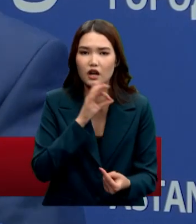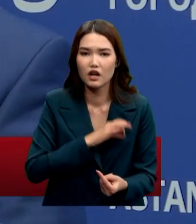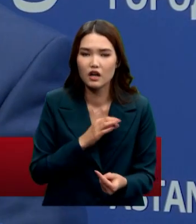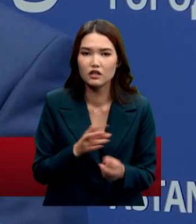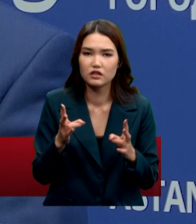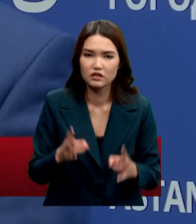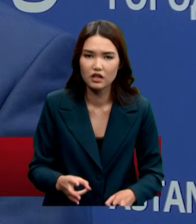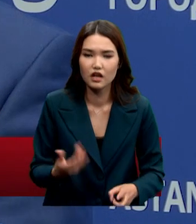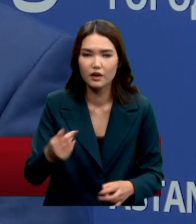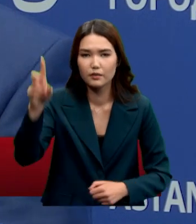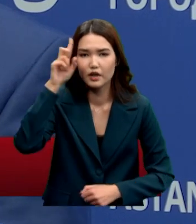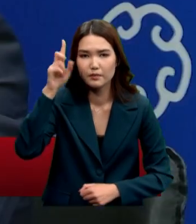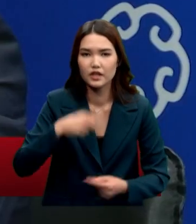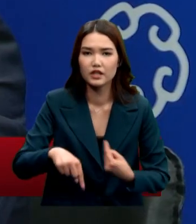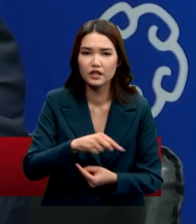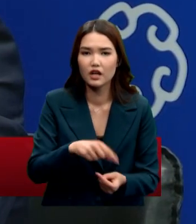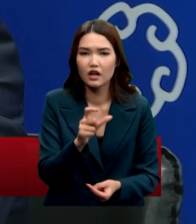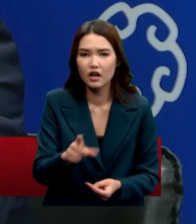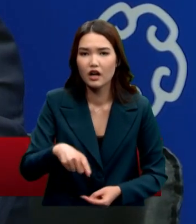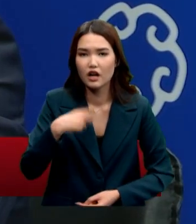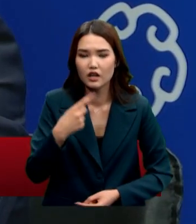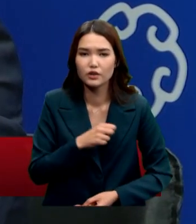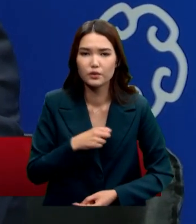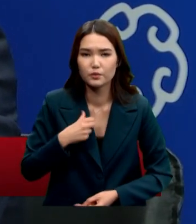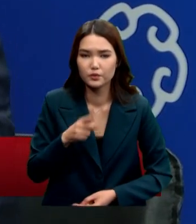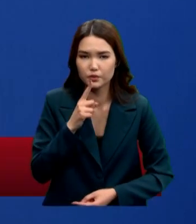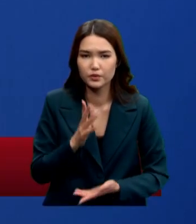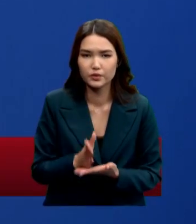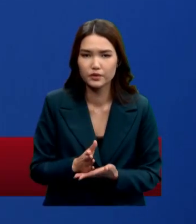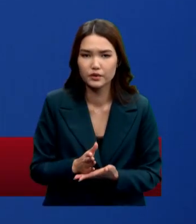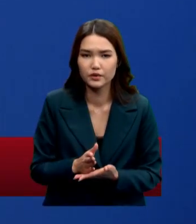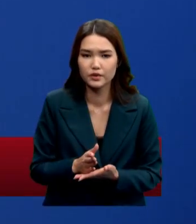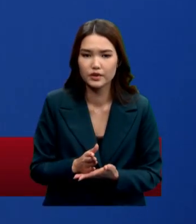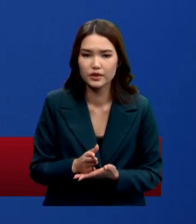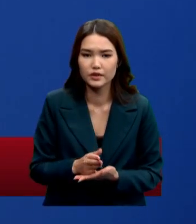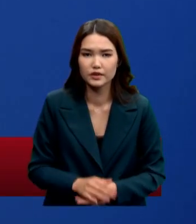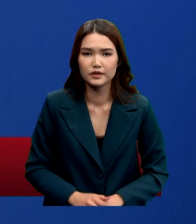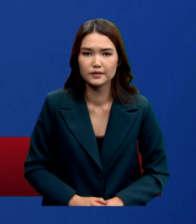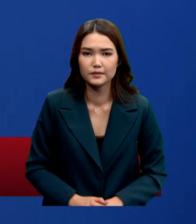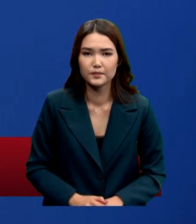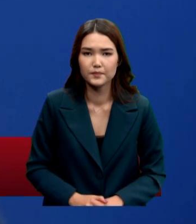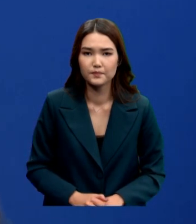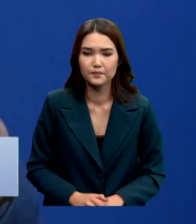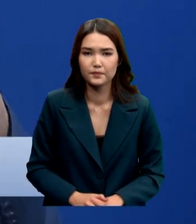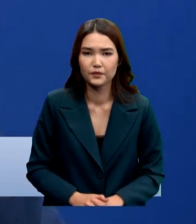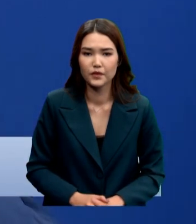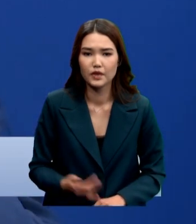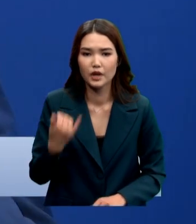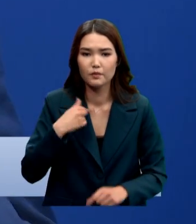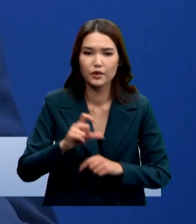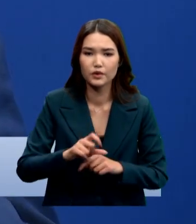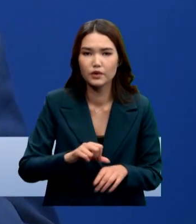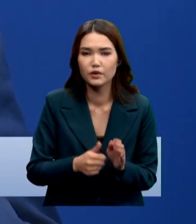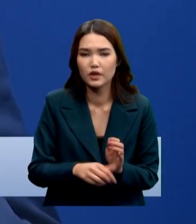шағымданған. Алайда мемлекеттік кәсіпорынның айтар өз уәжі бар. Просто по логике вещей. Олар маған келіп 16